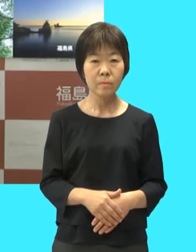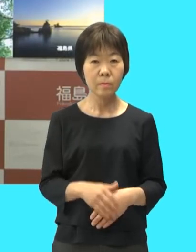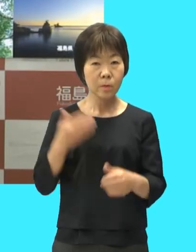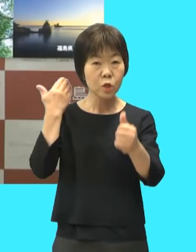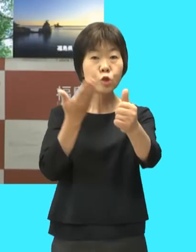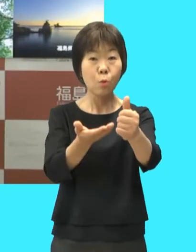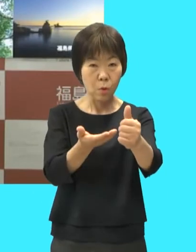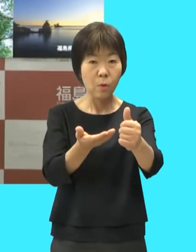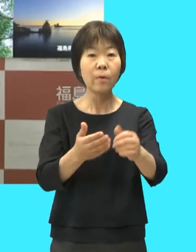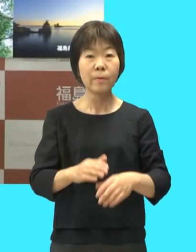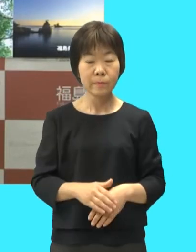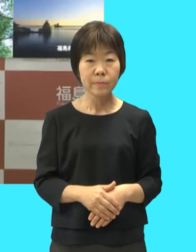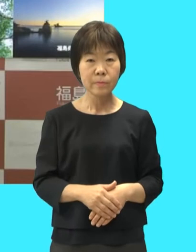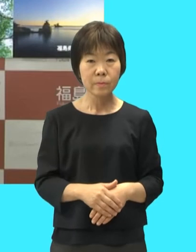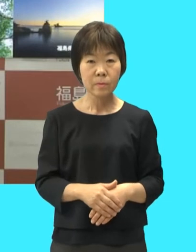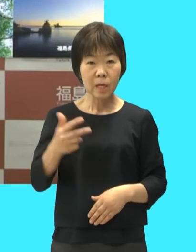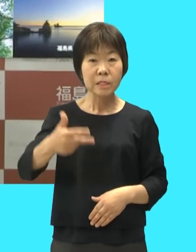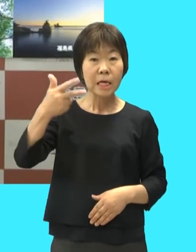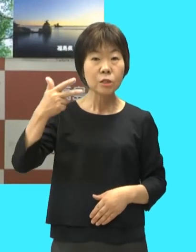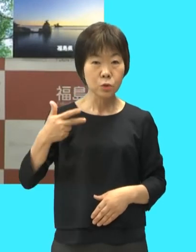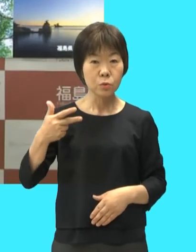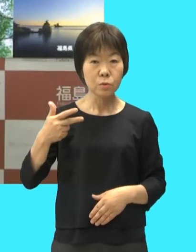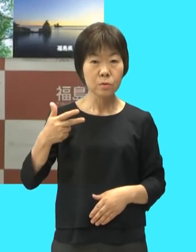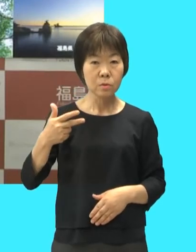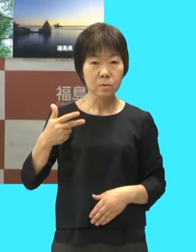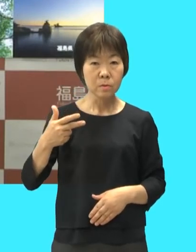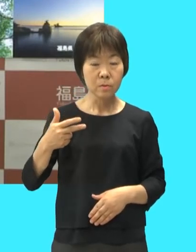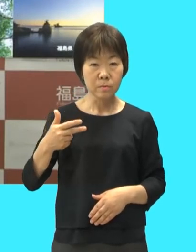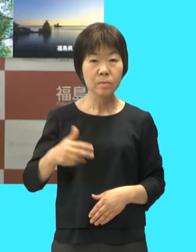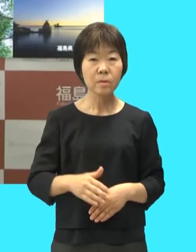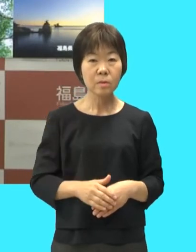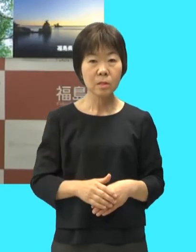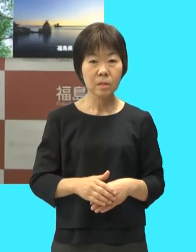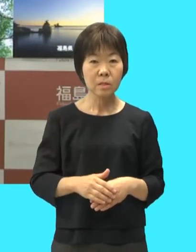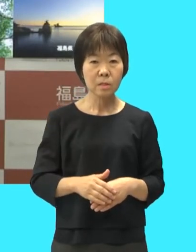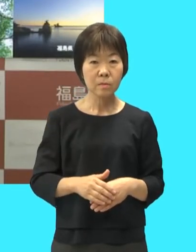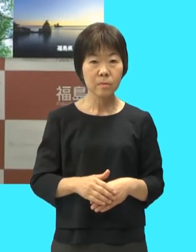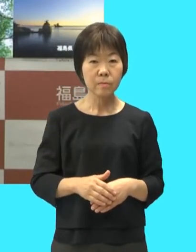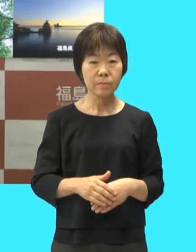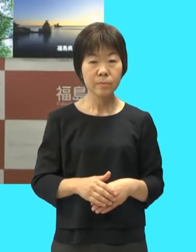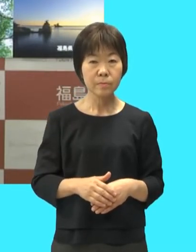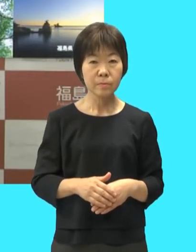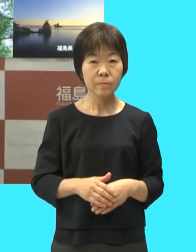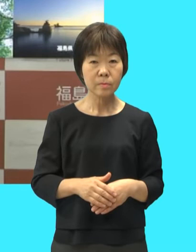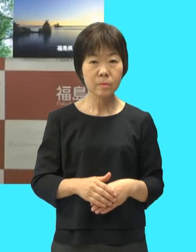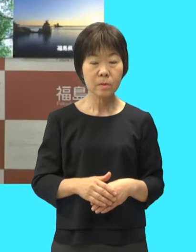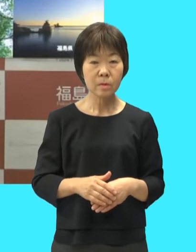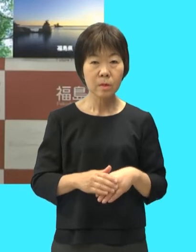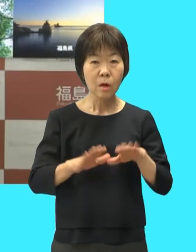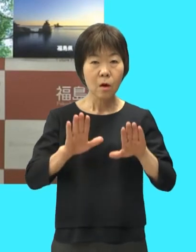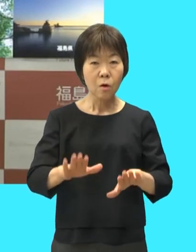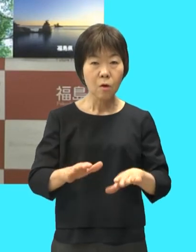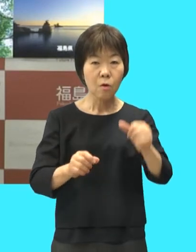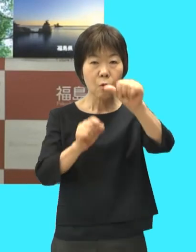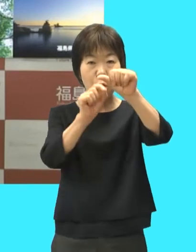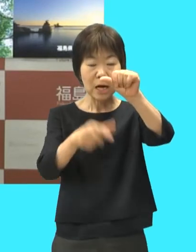おはようございます。福島です。 おはようございます。 先週設置された、北方の対策本部についてお伺いします。と、今